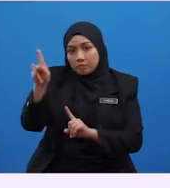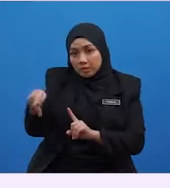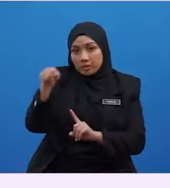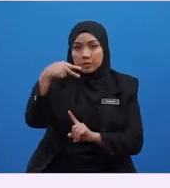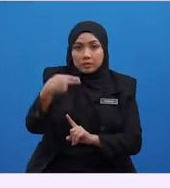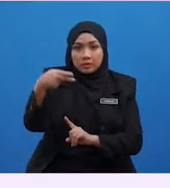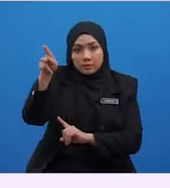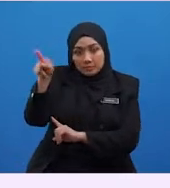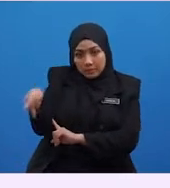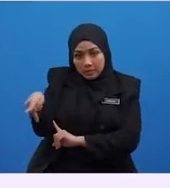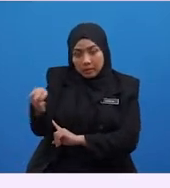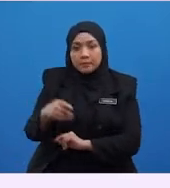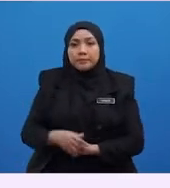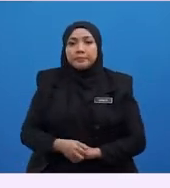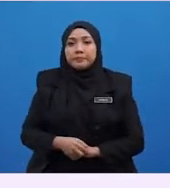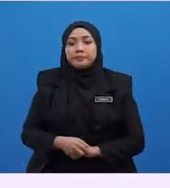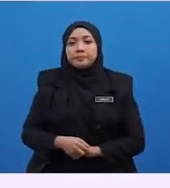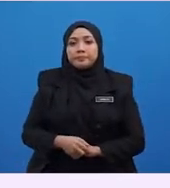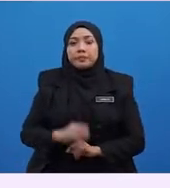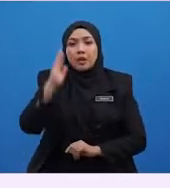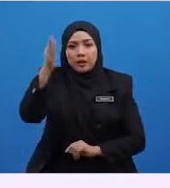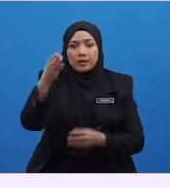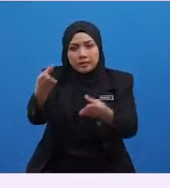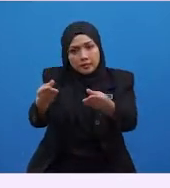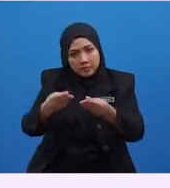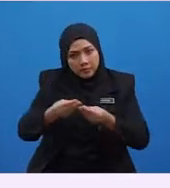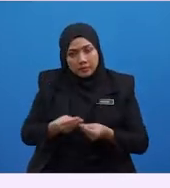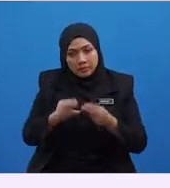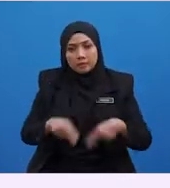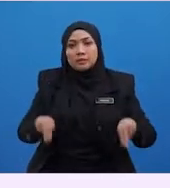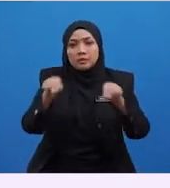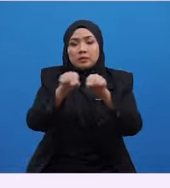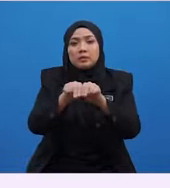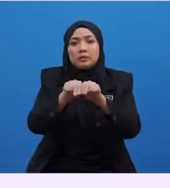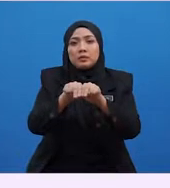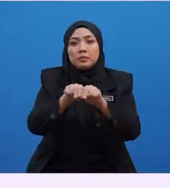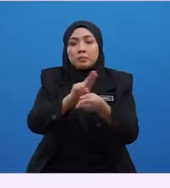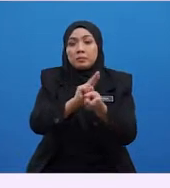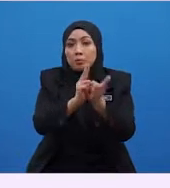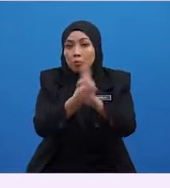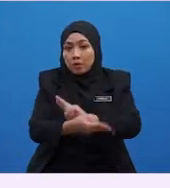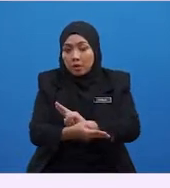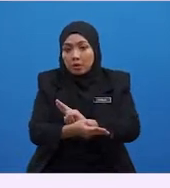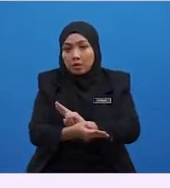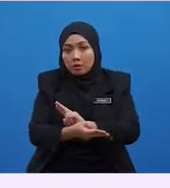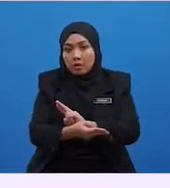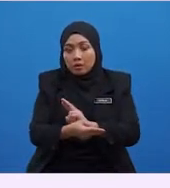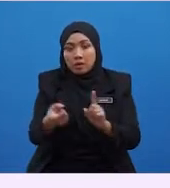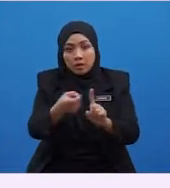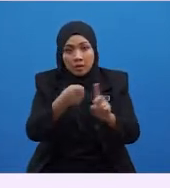Pemboleh ubah cari akan menerima nilai daripada pemboleh ubah nombor daftar dari